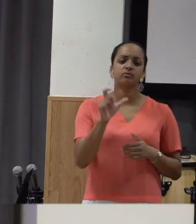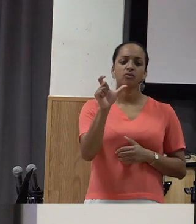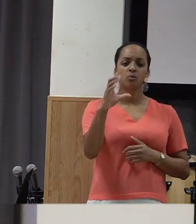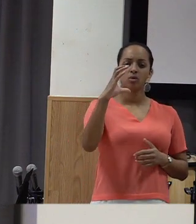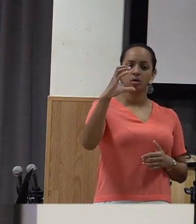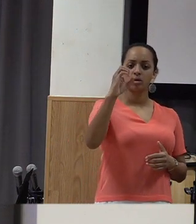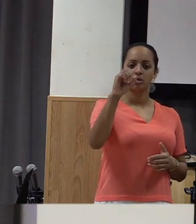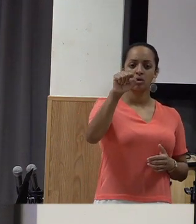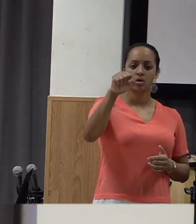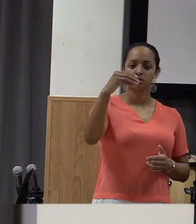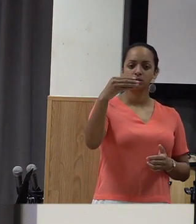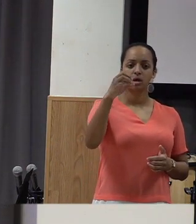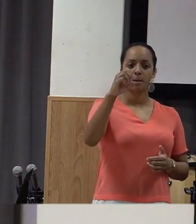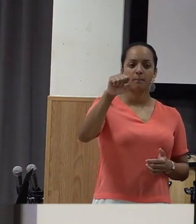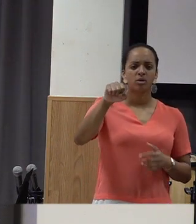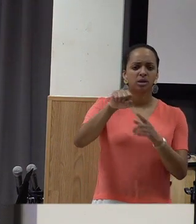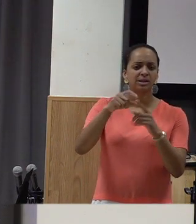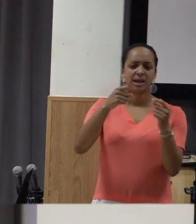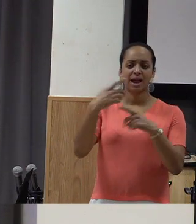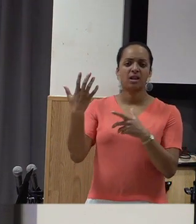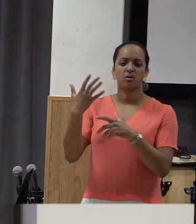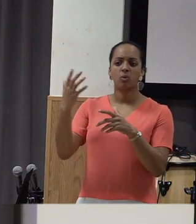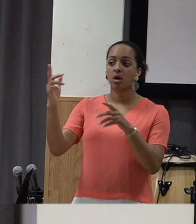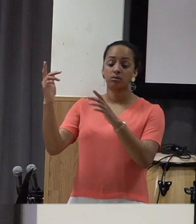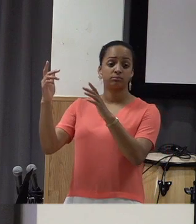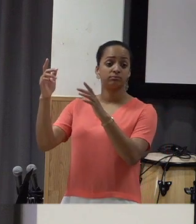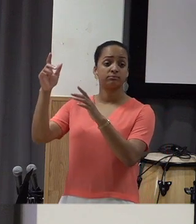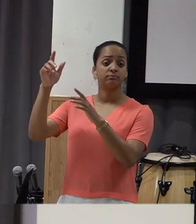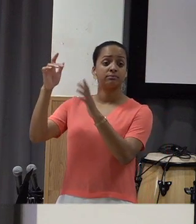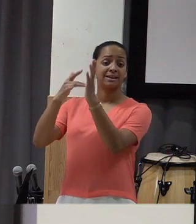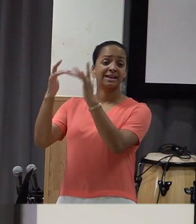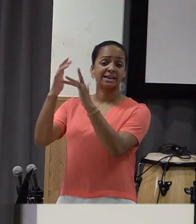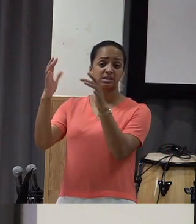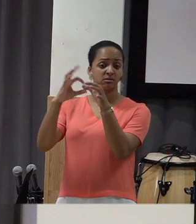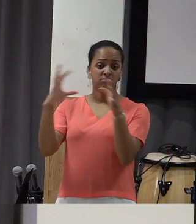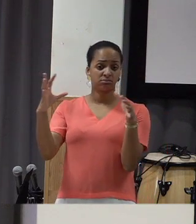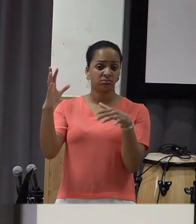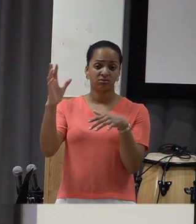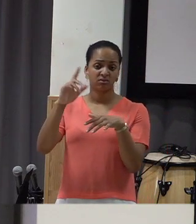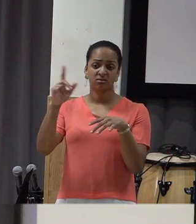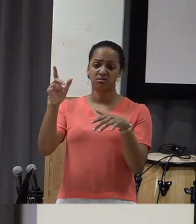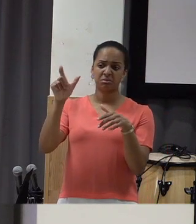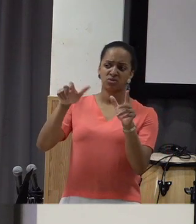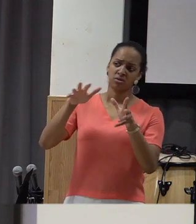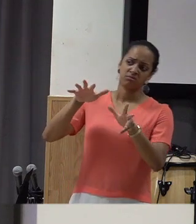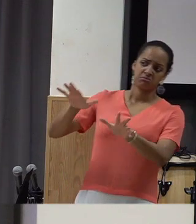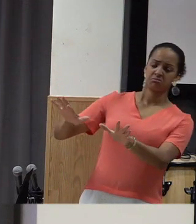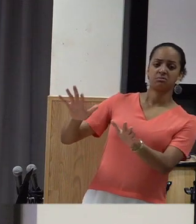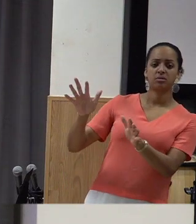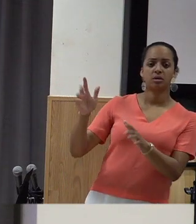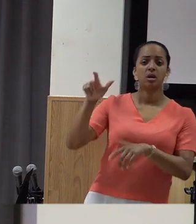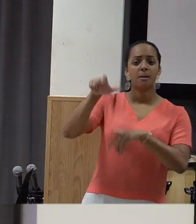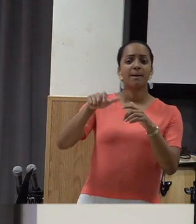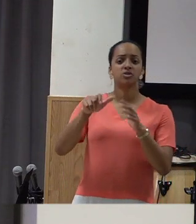qui est hostile à Christ. Cela fait référence à la masse des hommes sans Dieu, ceux qui sont des obstacles à